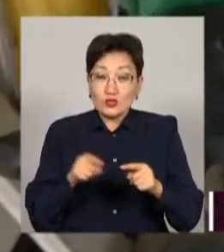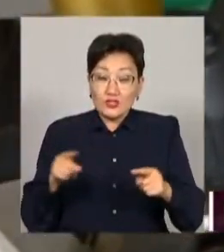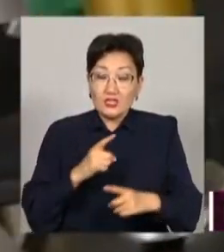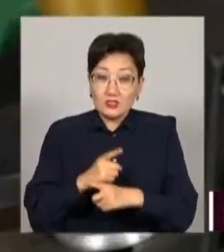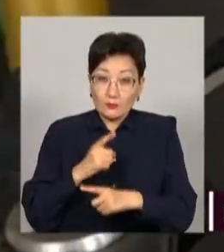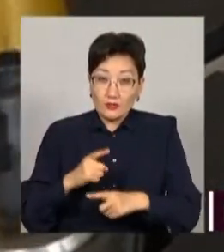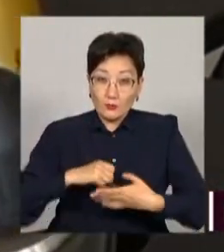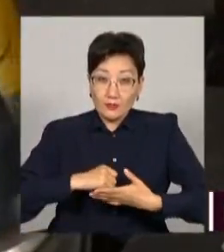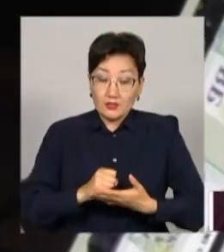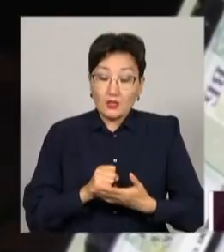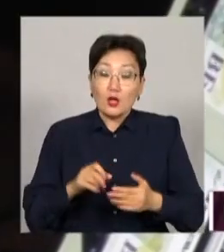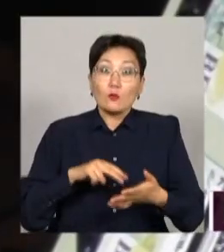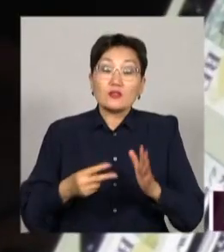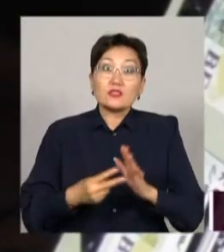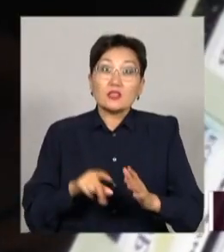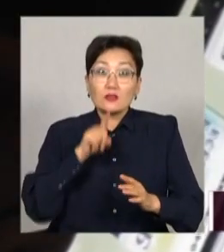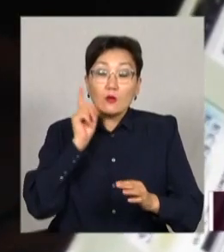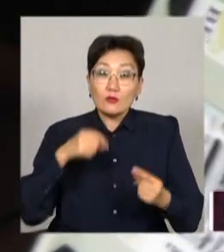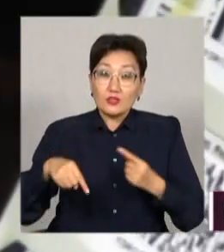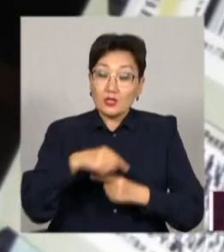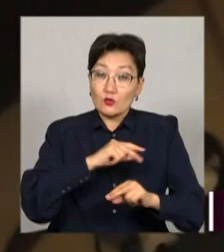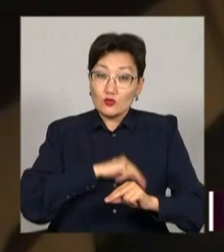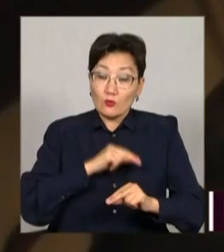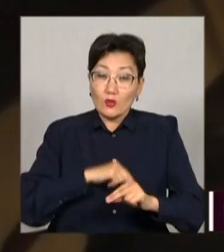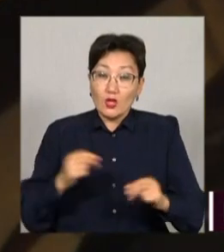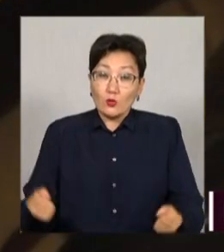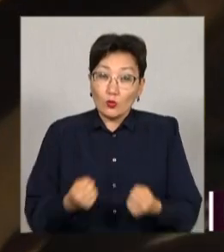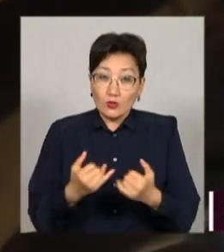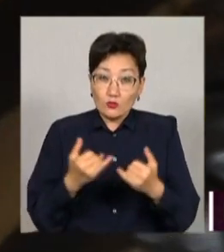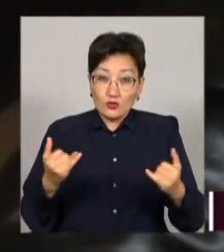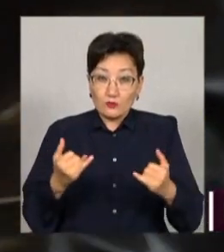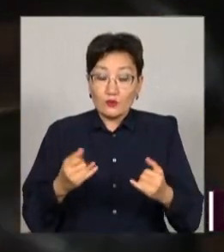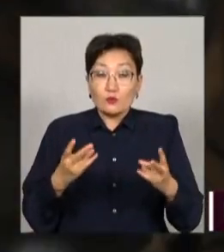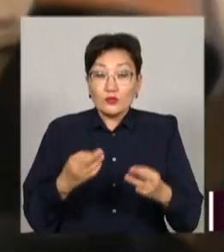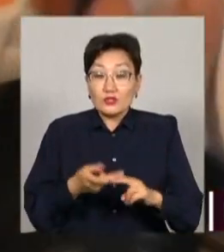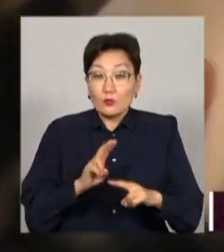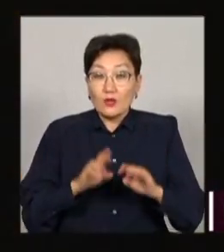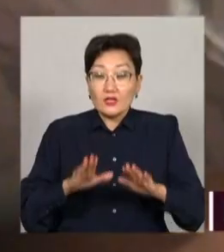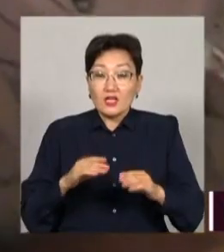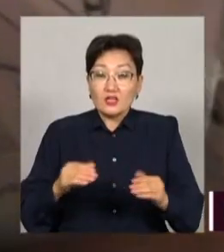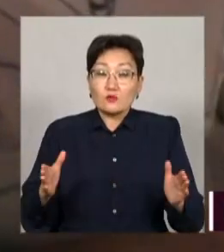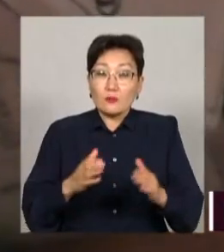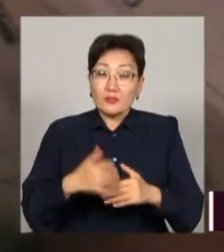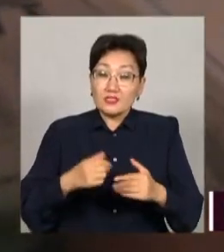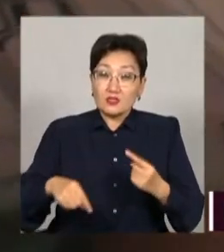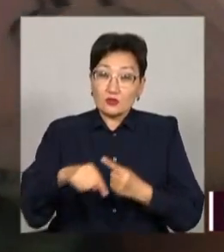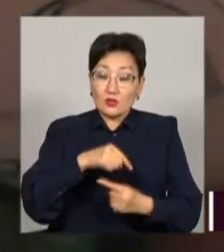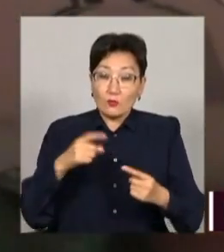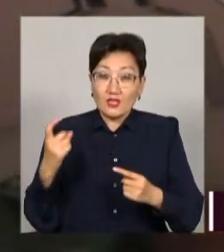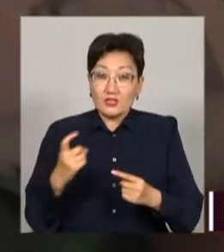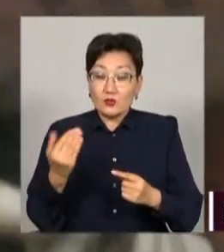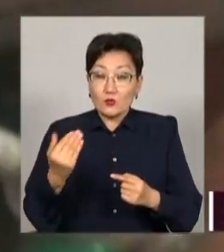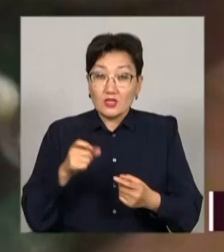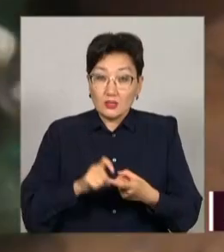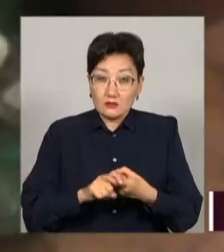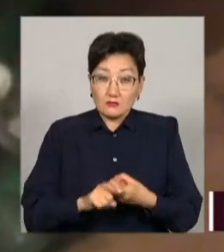мораторий бекіткен. Мақсат жас кәсіпкерлердің жұмыстарына қолдау көрсету. Десе де, бұл тек шағын және орта бизнес иелеріне ғана